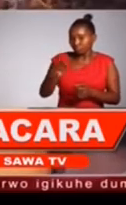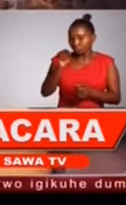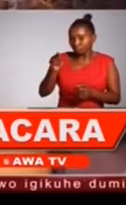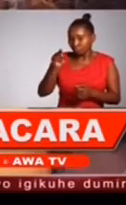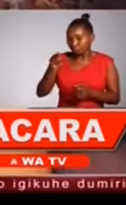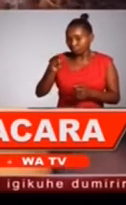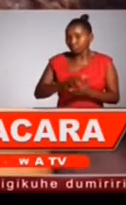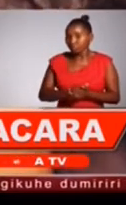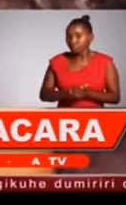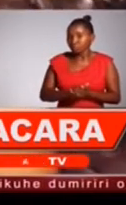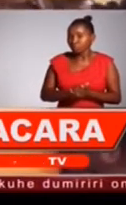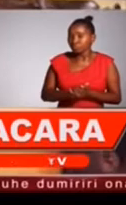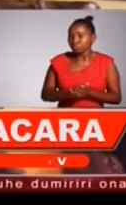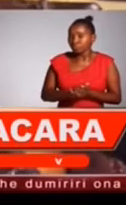hapa